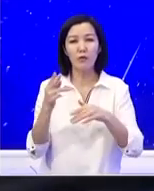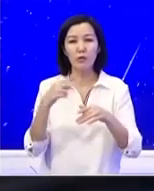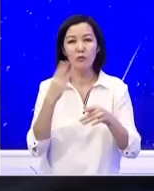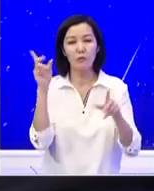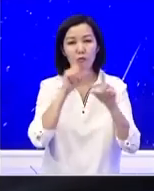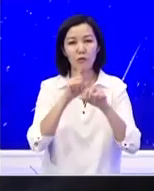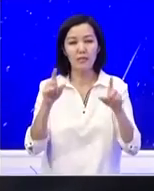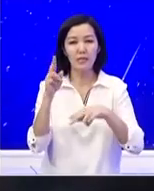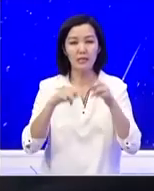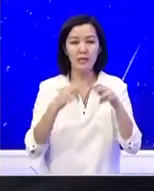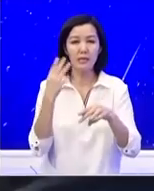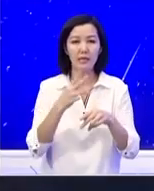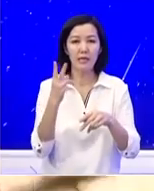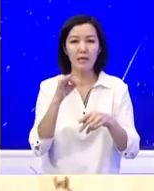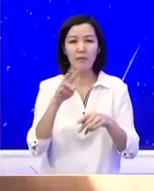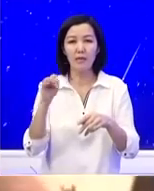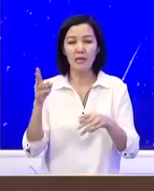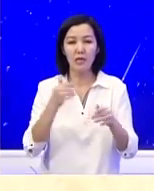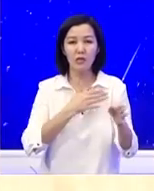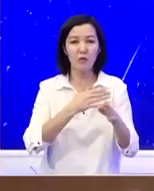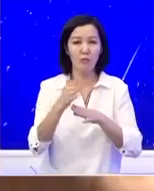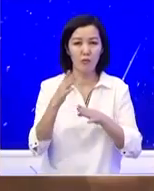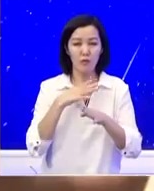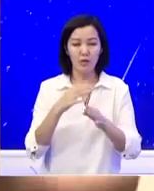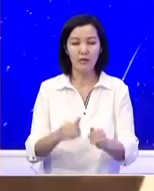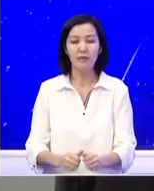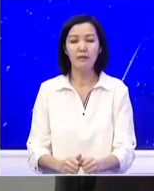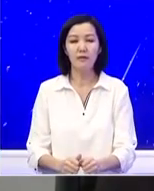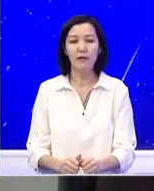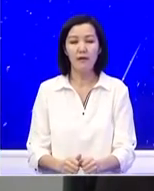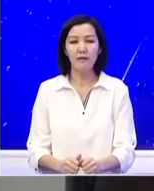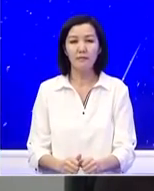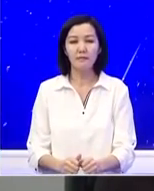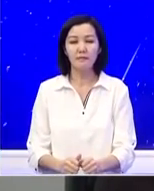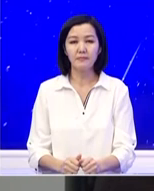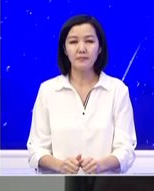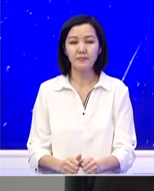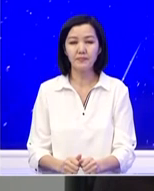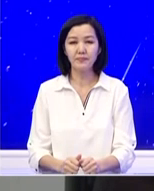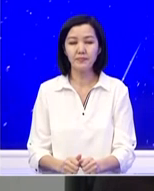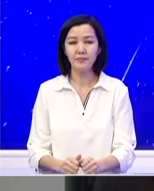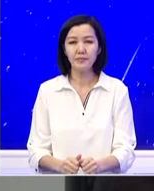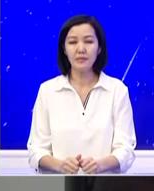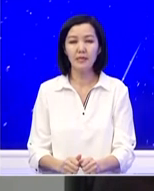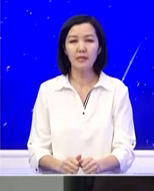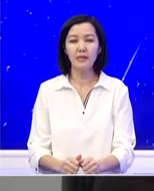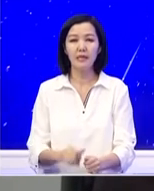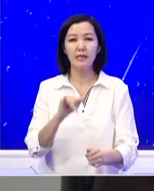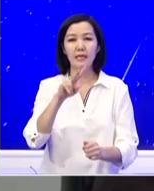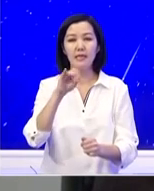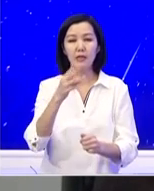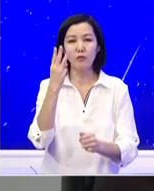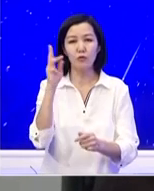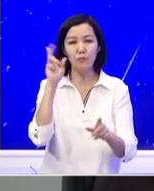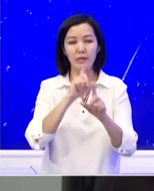Ол үшін 42 миллиард теңге қаржы қарастырылған. 3 школы в Елисском районе. Леде үш мектеп